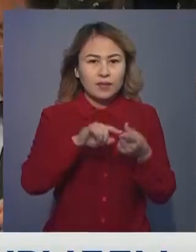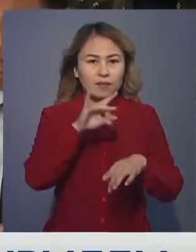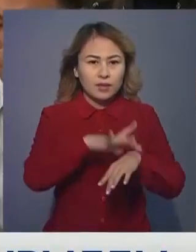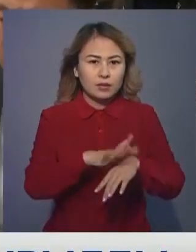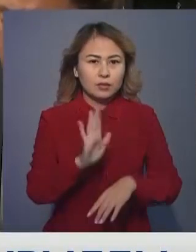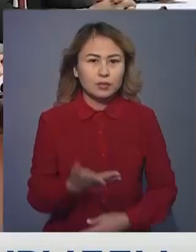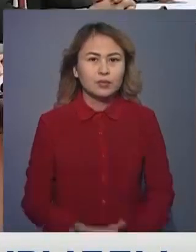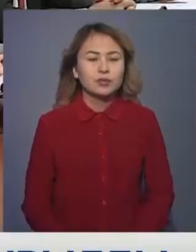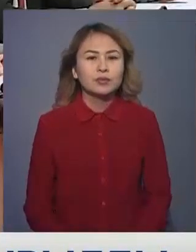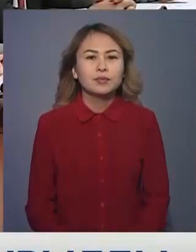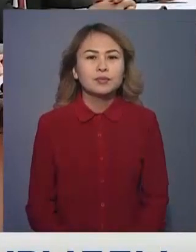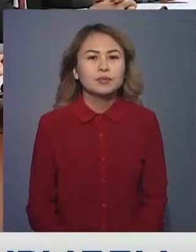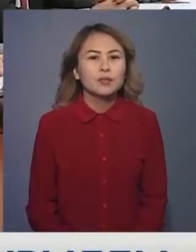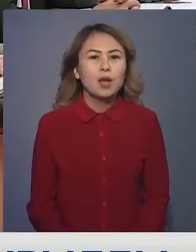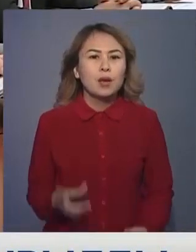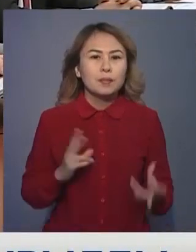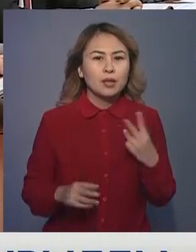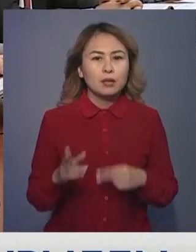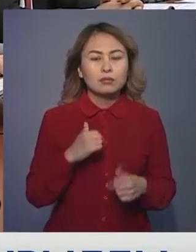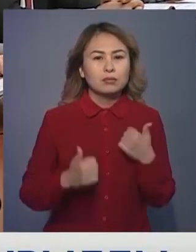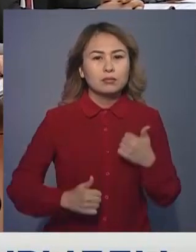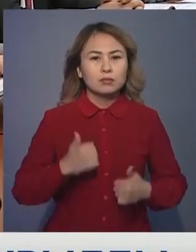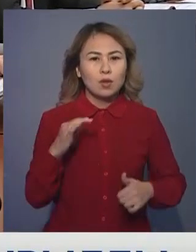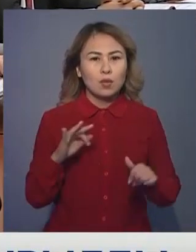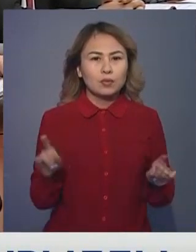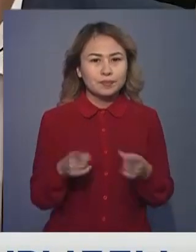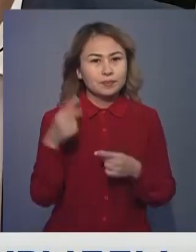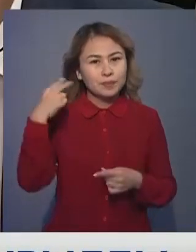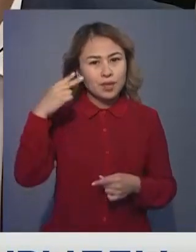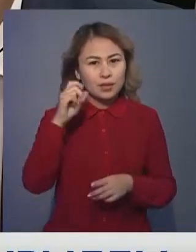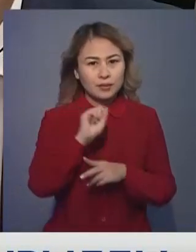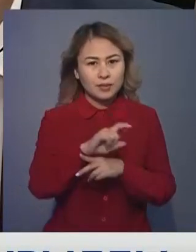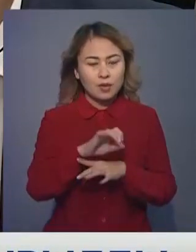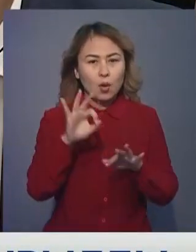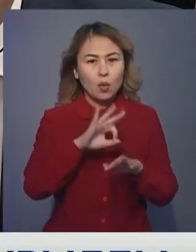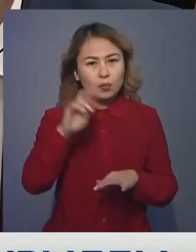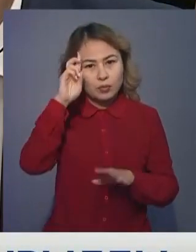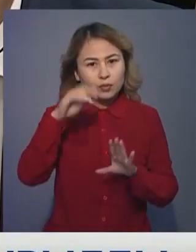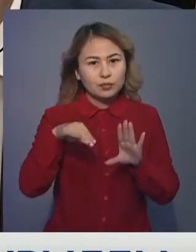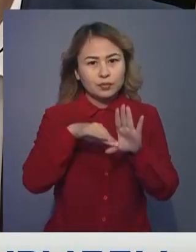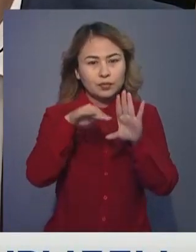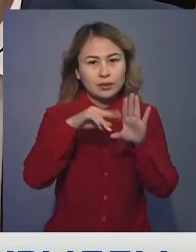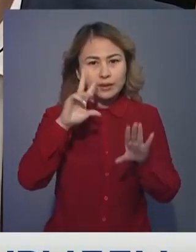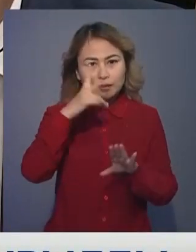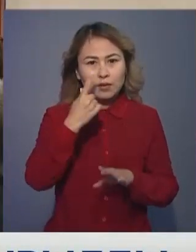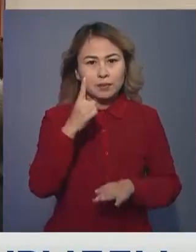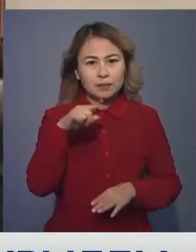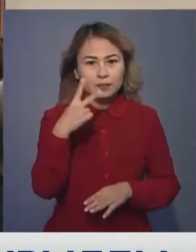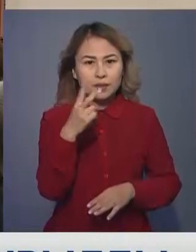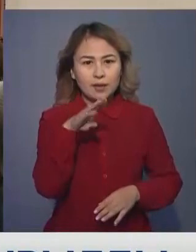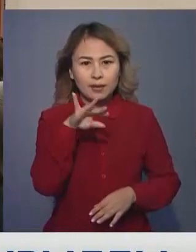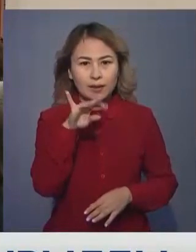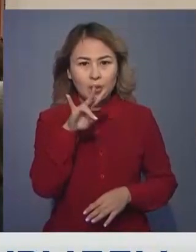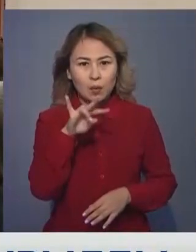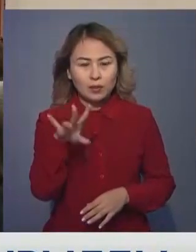болады. Педагог мәртебесін арттыру жөніндегі президент тапсырмасына сай бюджеттен алдағы 3 жылға 1,2